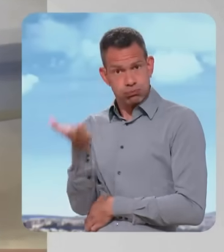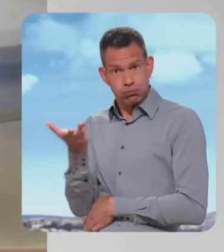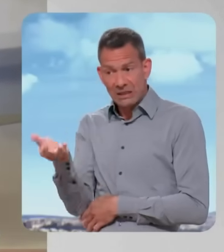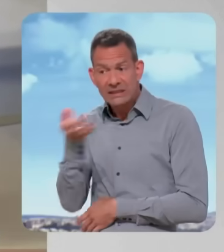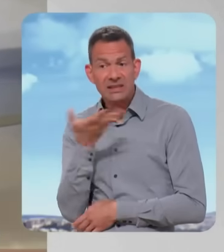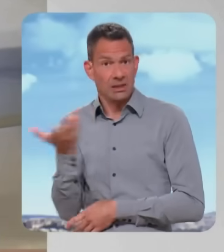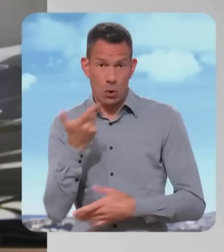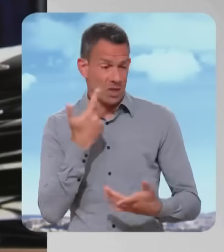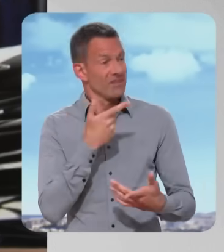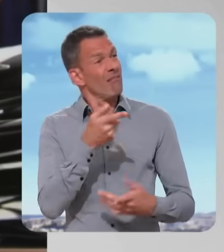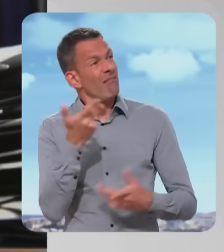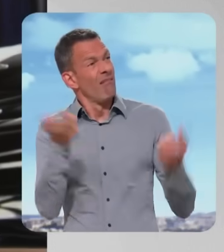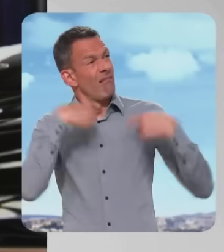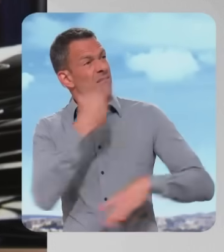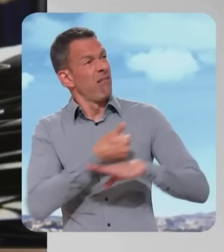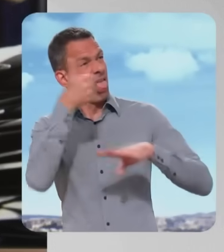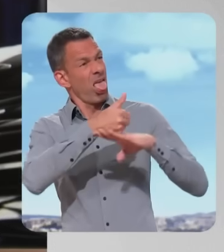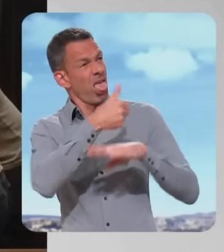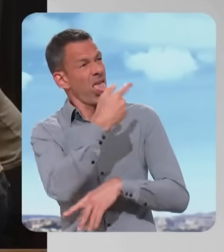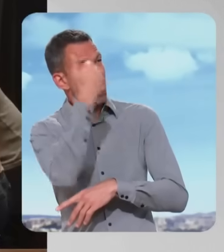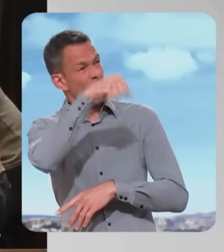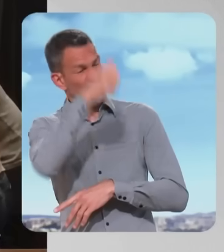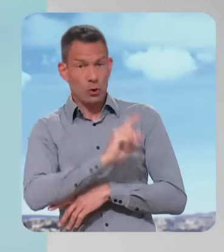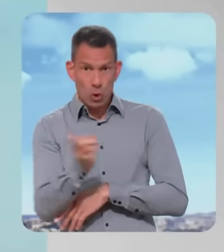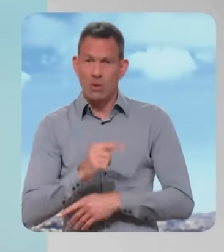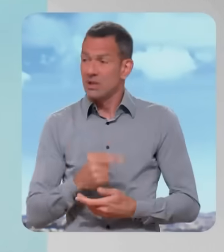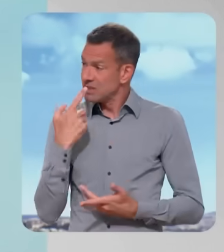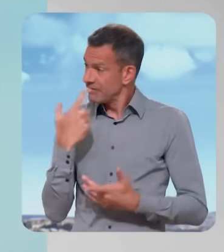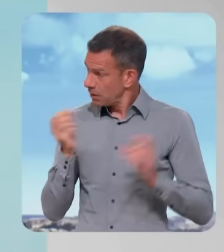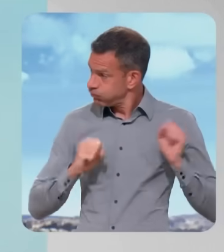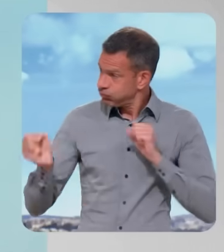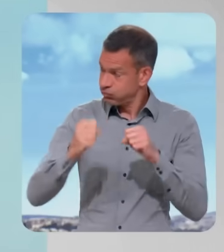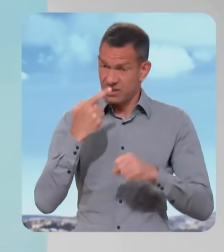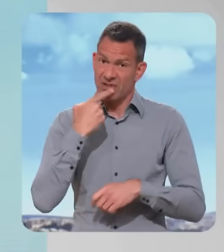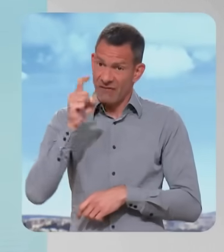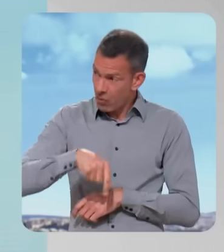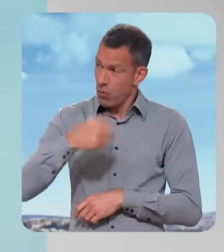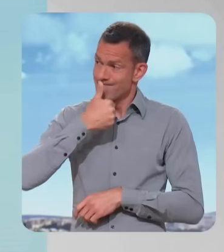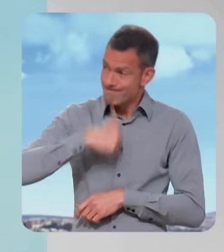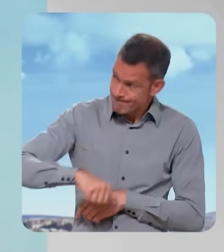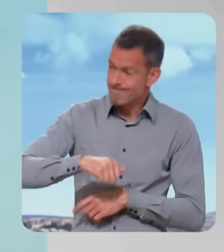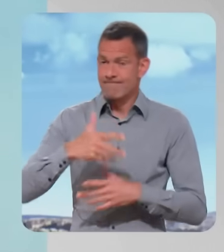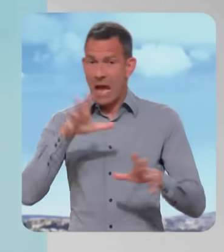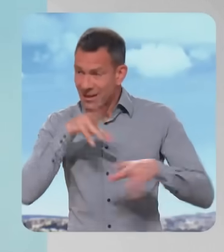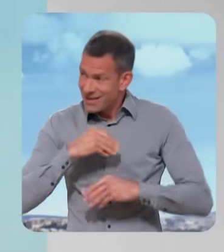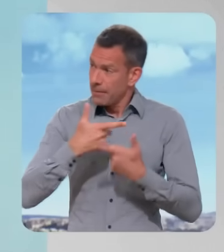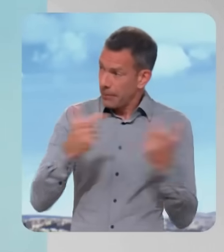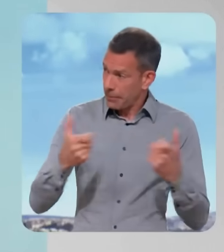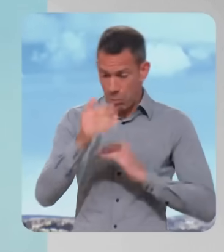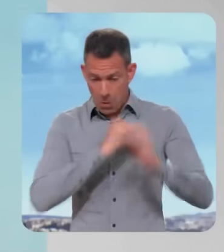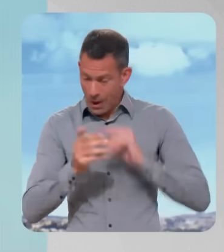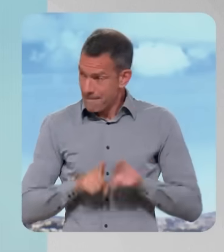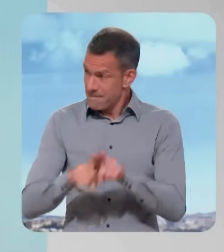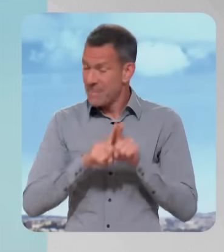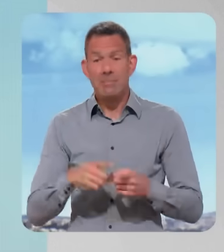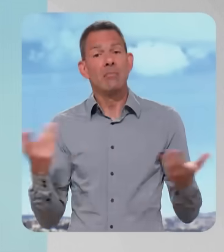gouvernez plus seul entendez-vous donc qui dit coalition dit concession des uns des autres pour éblir un programme commun très concrètement est-ce que vous êtes prêt